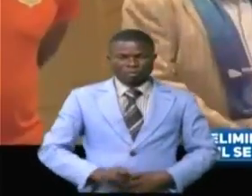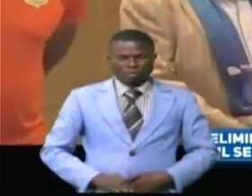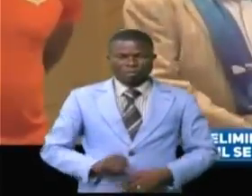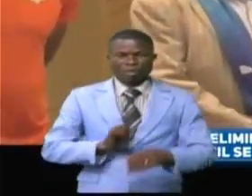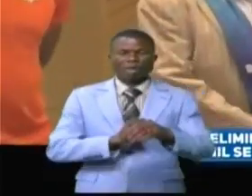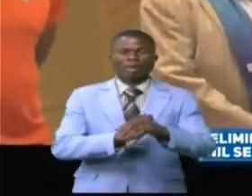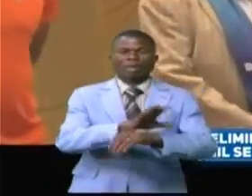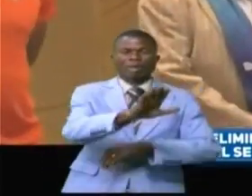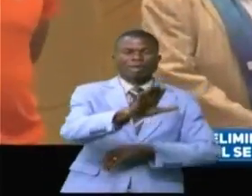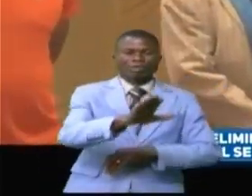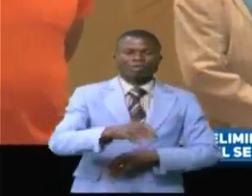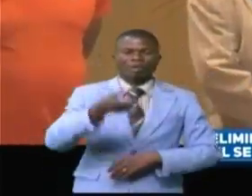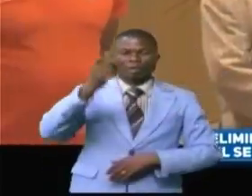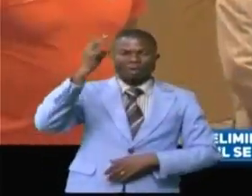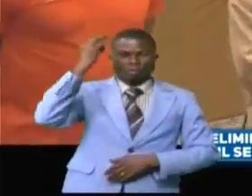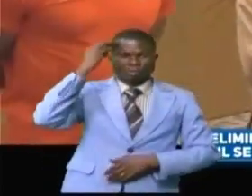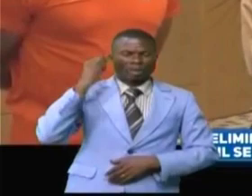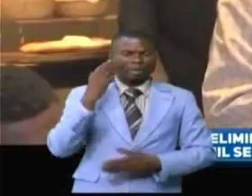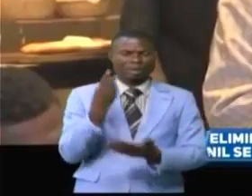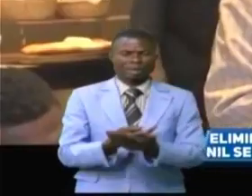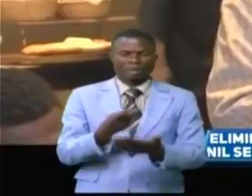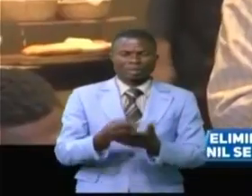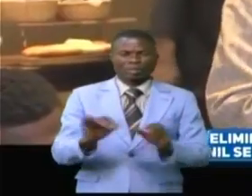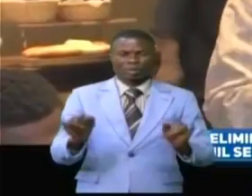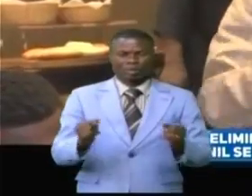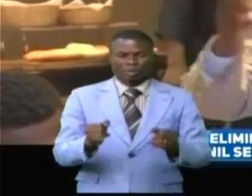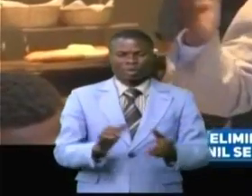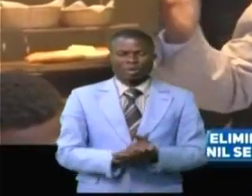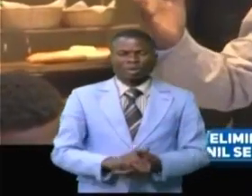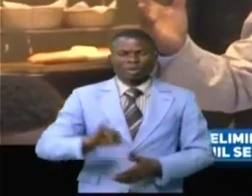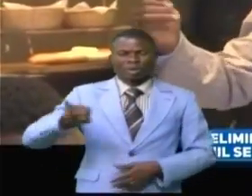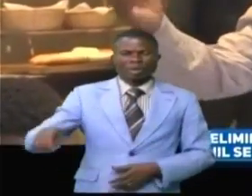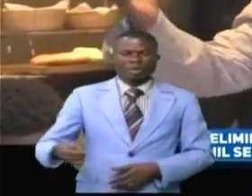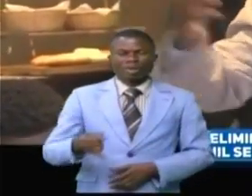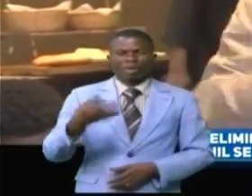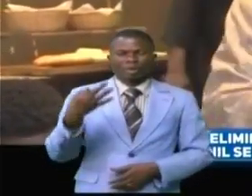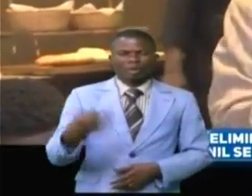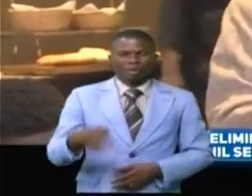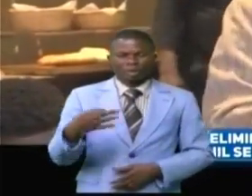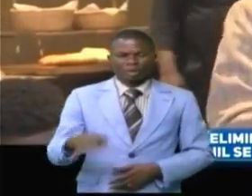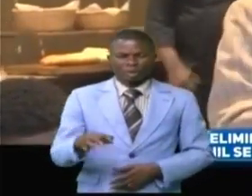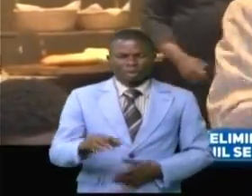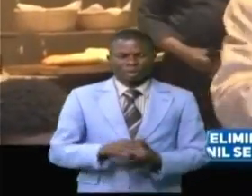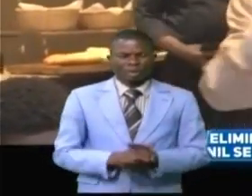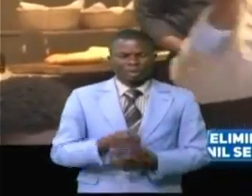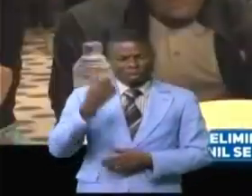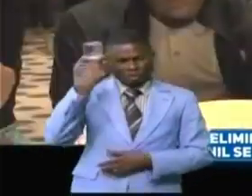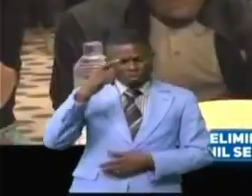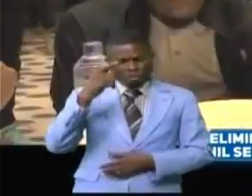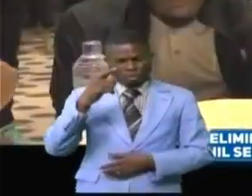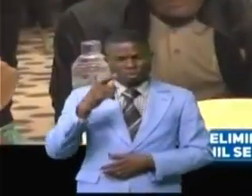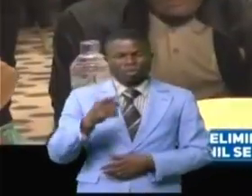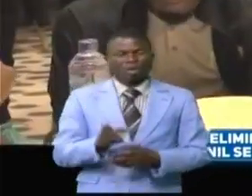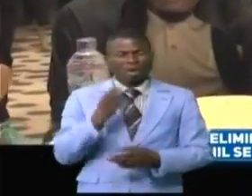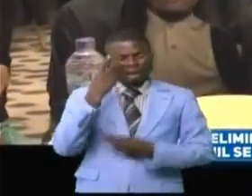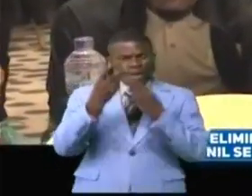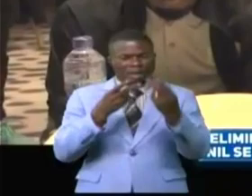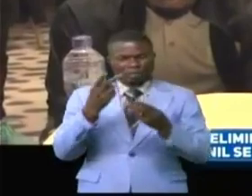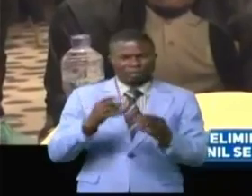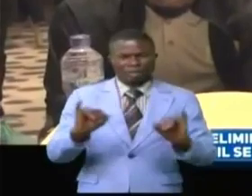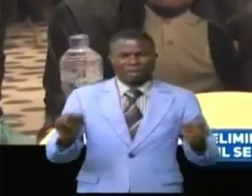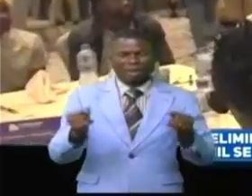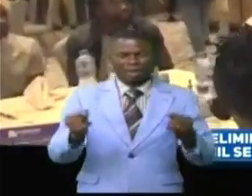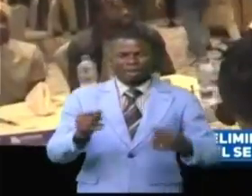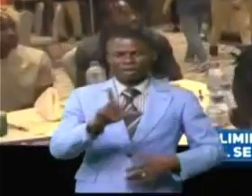Tshisekedi, a dépêché le ministre des Sports et Loisirs, François-Claude Kaboulou-Moala-Kaboulou, à l'hôtel où sont logés les Léopards pour transmettre